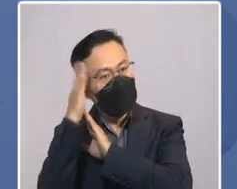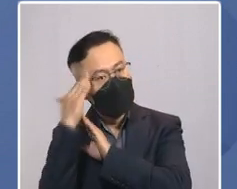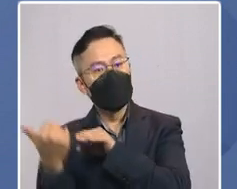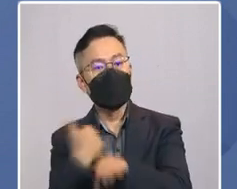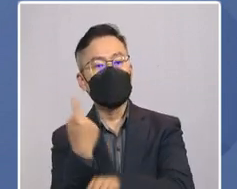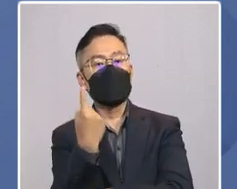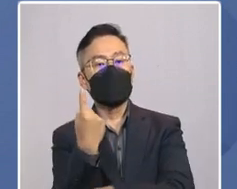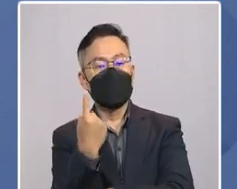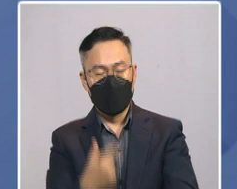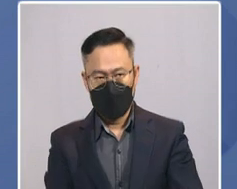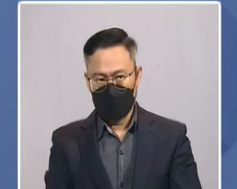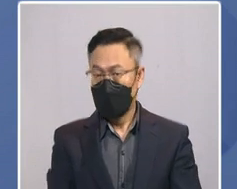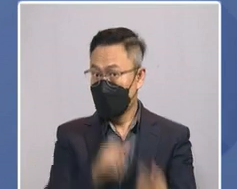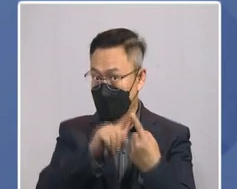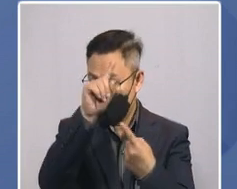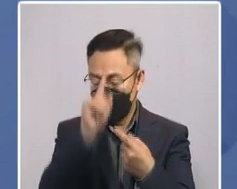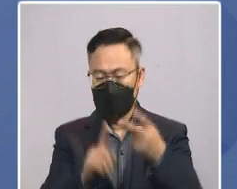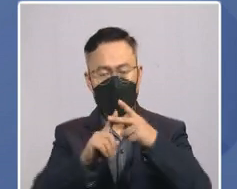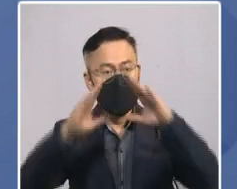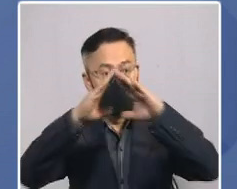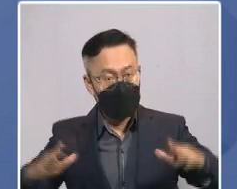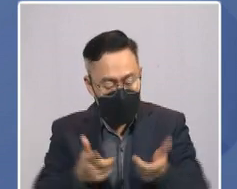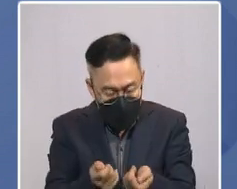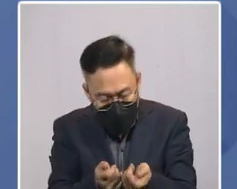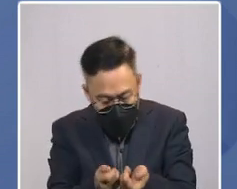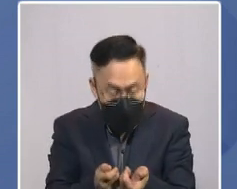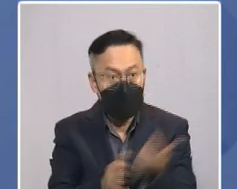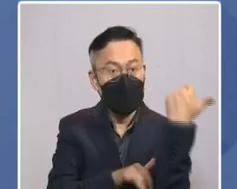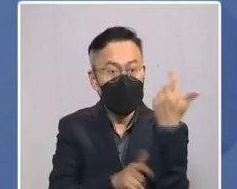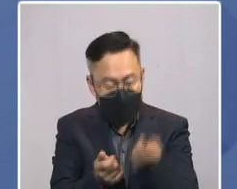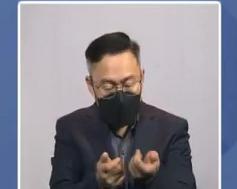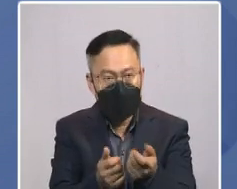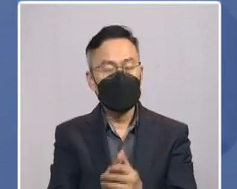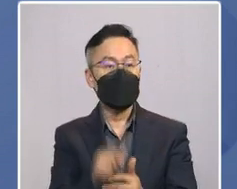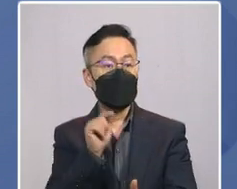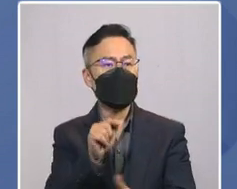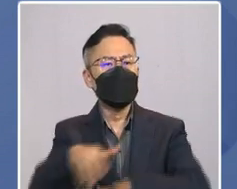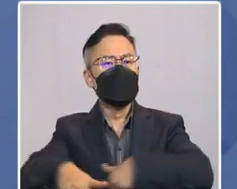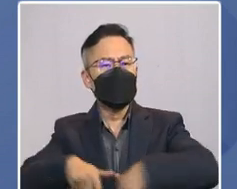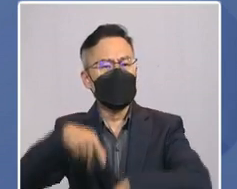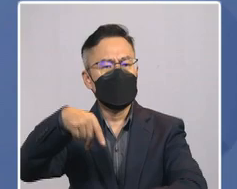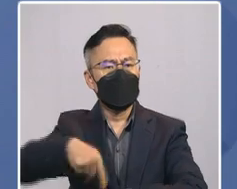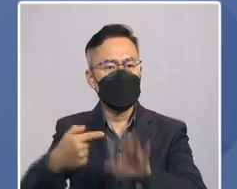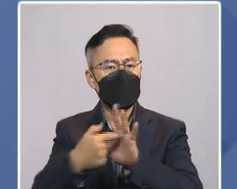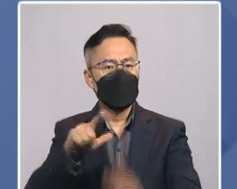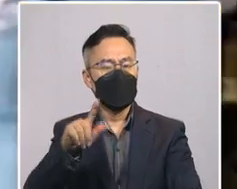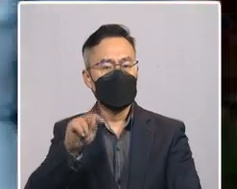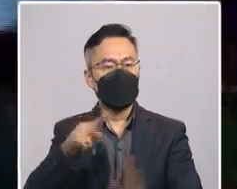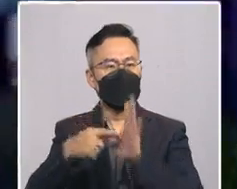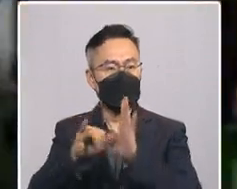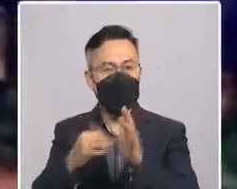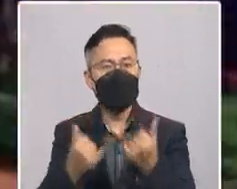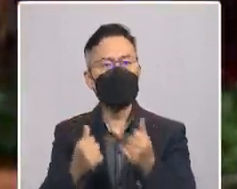ส่วนอีกหนึ่งคลัสเตอร์คือร้านเกมใช่ไหมคะ ครับร้านเกมนะฮะโดยเฉพาะชุมชนพูนซับนะครับหลังจากมีการตรวจค้นหาเชิงรุกน